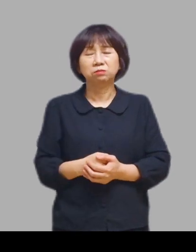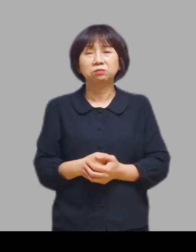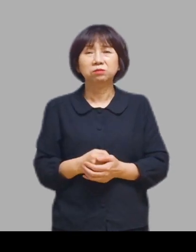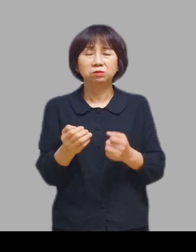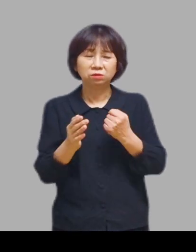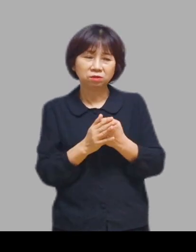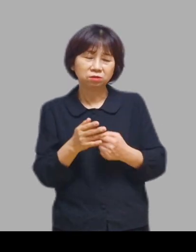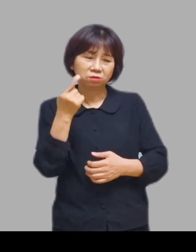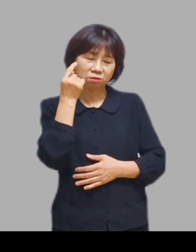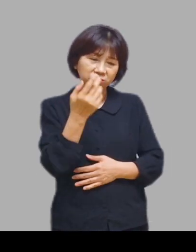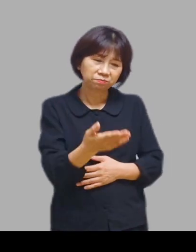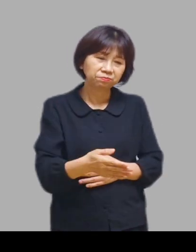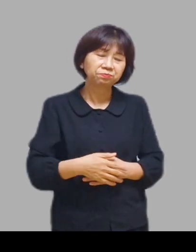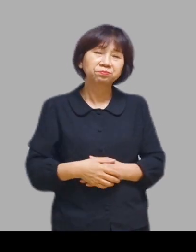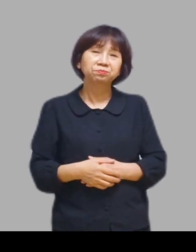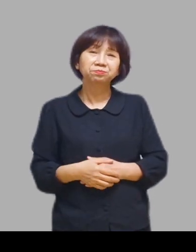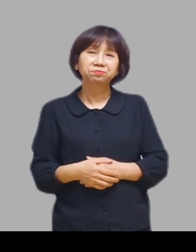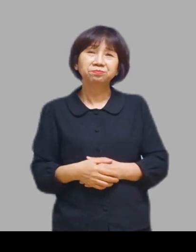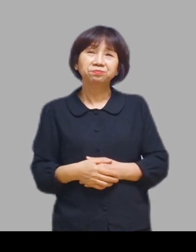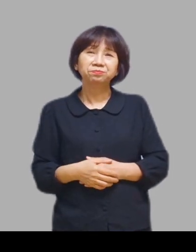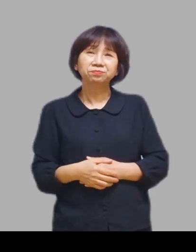그래서 이렇게